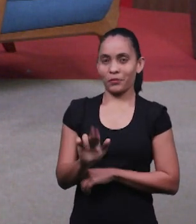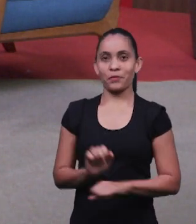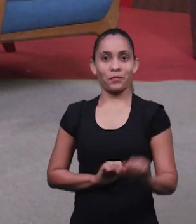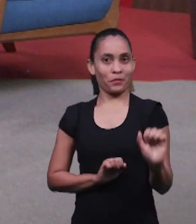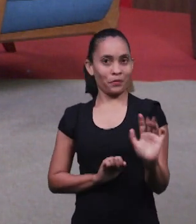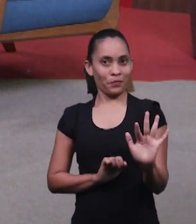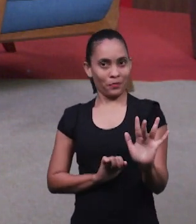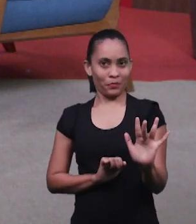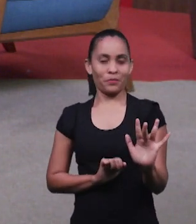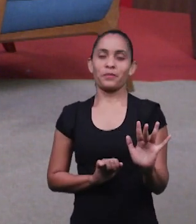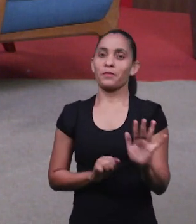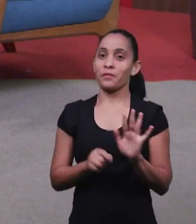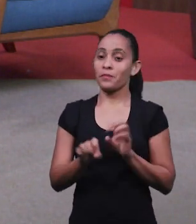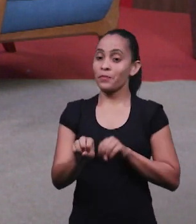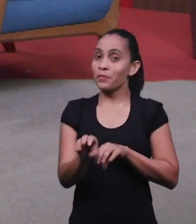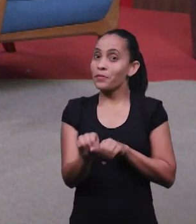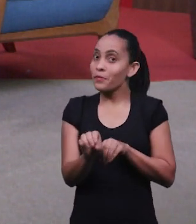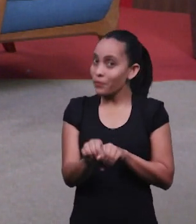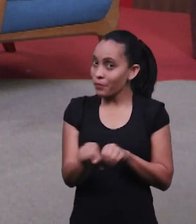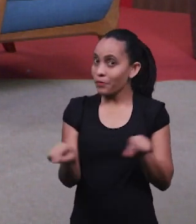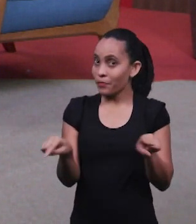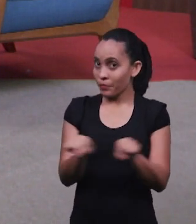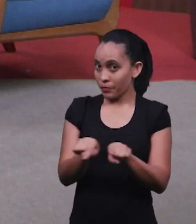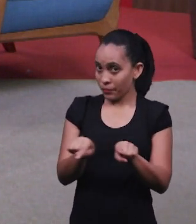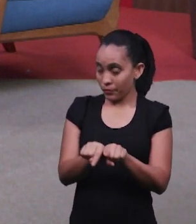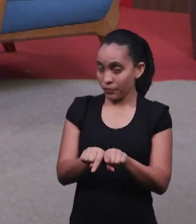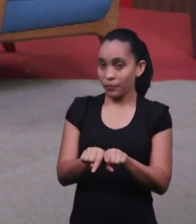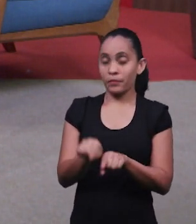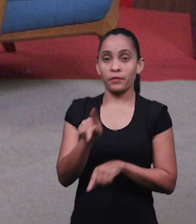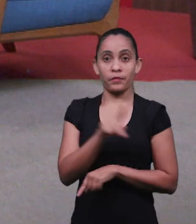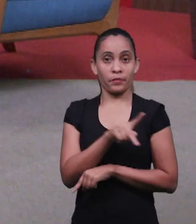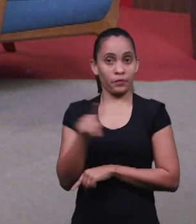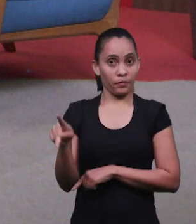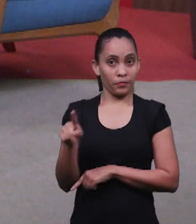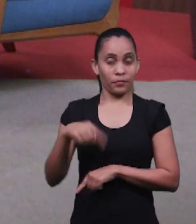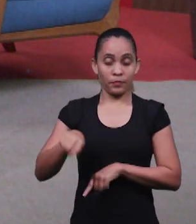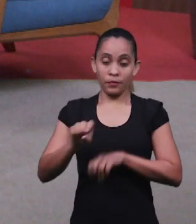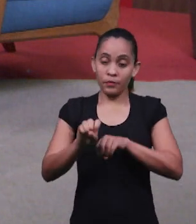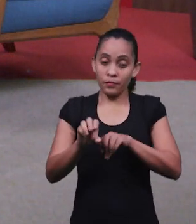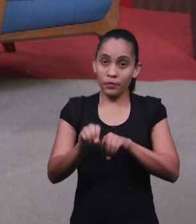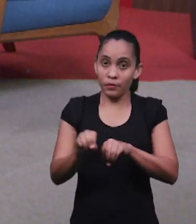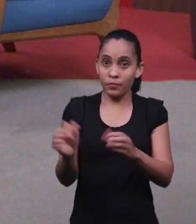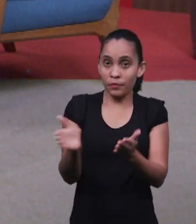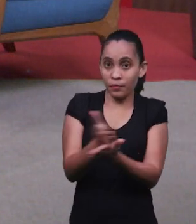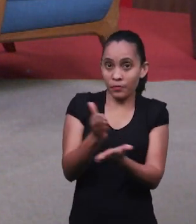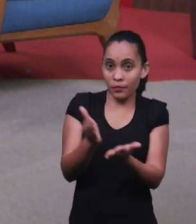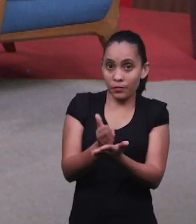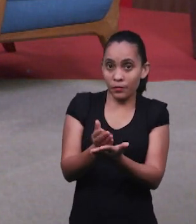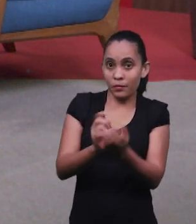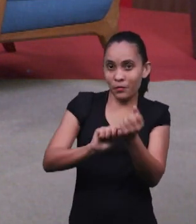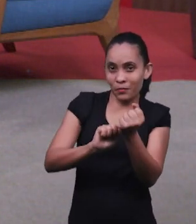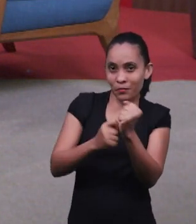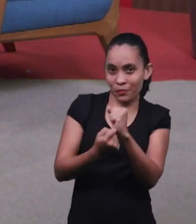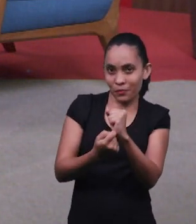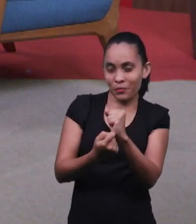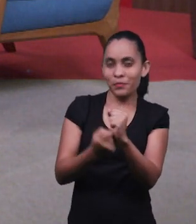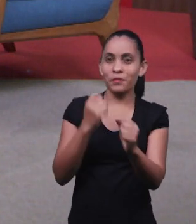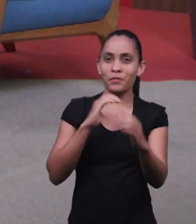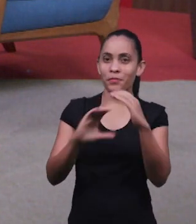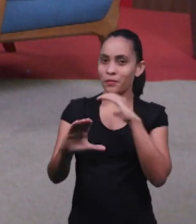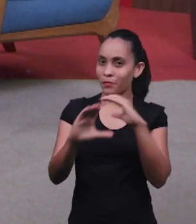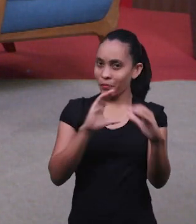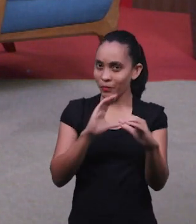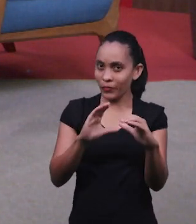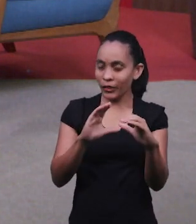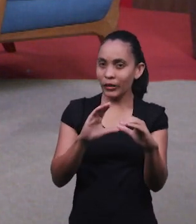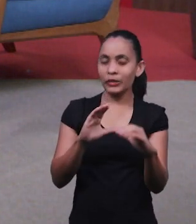médias et adolescents, la professeure Andrea Canal, dans la thématique Les secrets du livre de Cantique, nous parlera sur le sujet